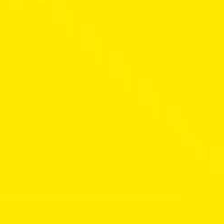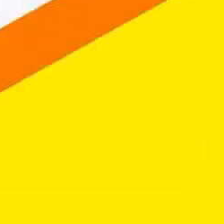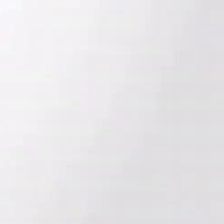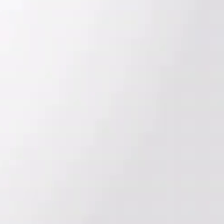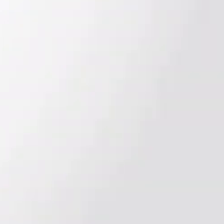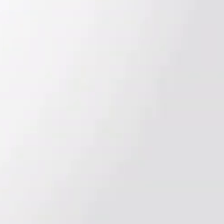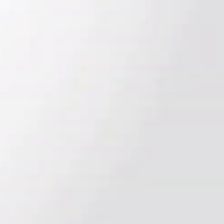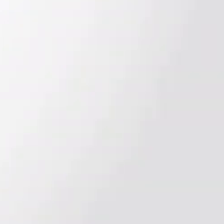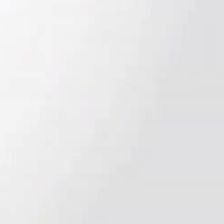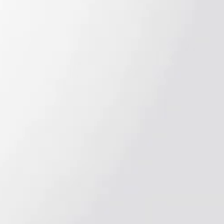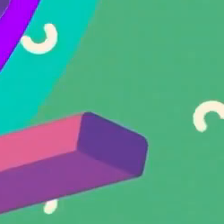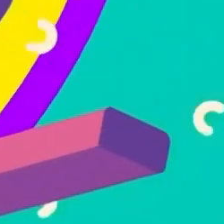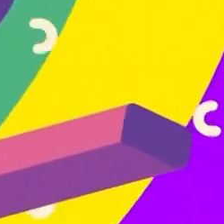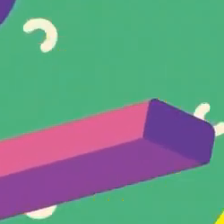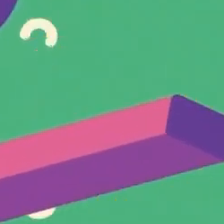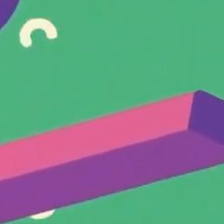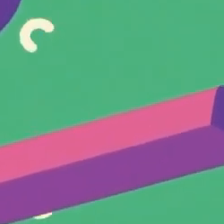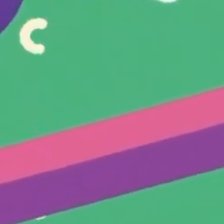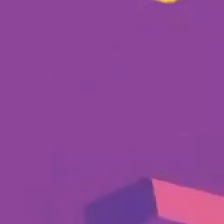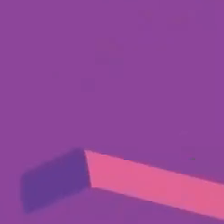Didik TV KPM.